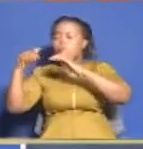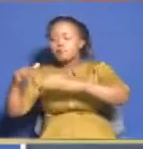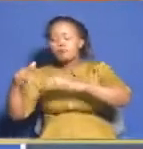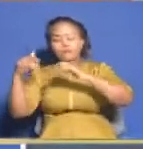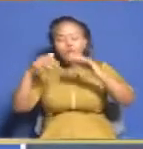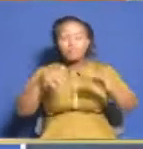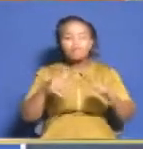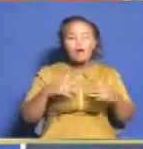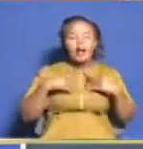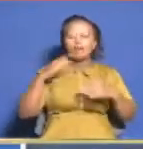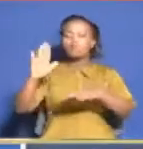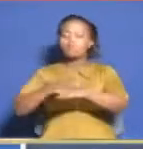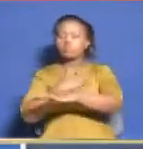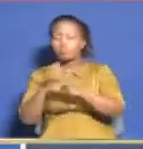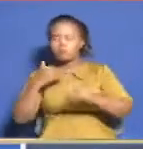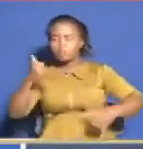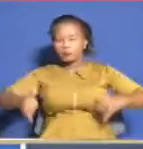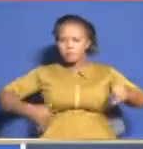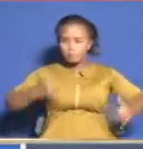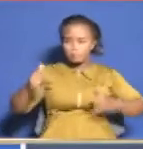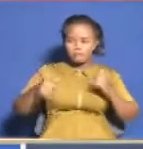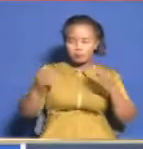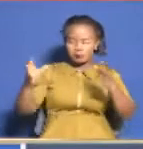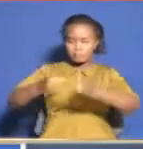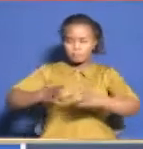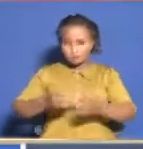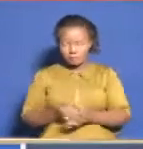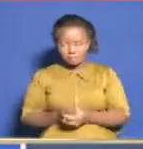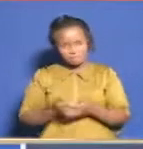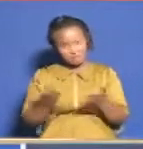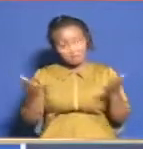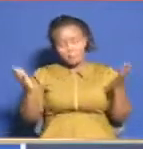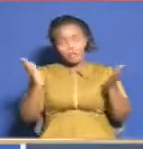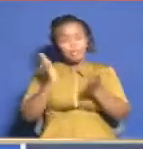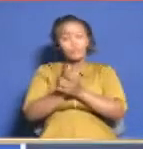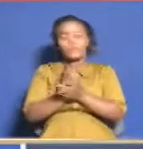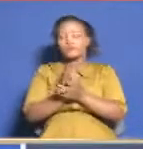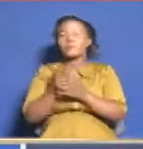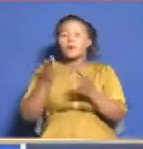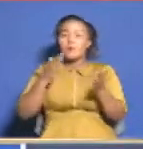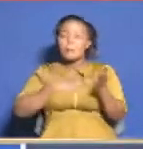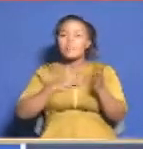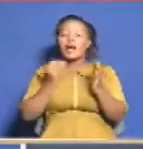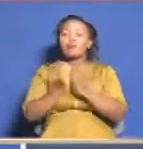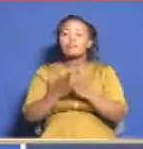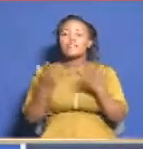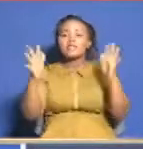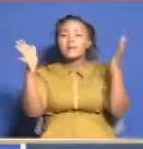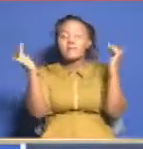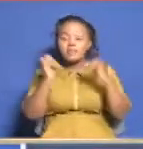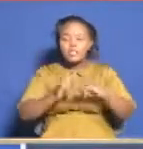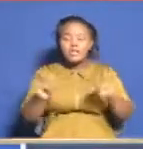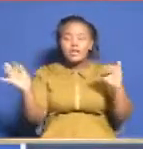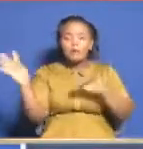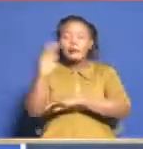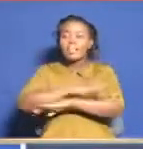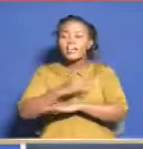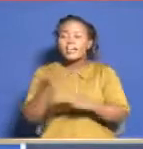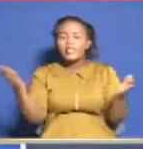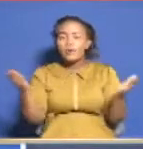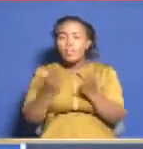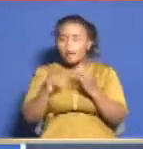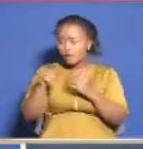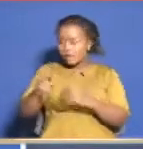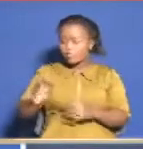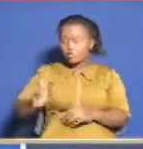wakaburudishwa na wasanii mbalimbali. For once, over a long time, I've been able to celebrate Madaraka here at Uhuru Gardens.